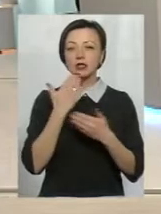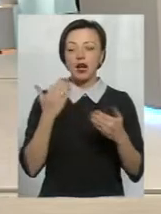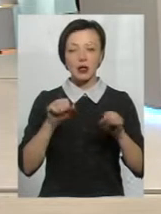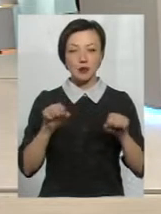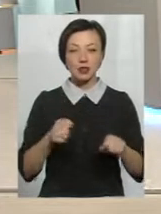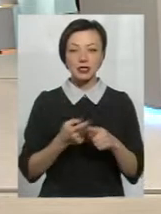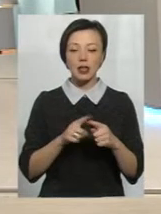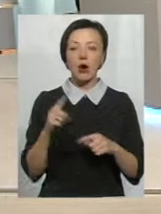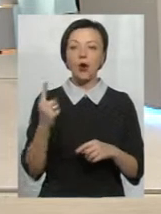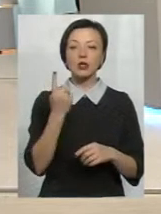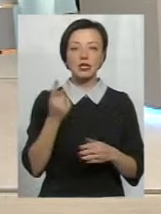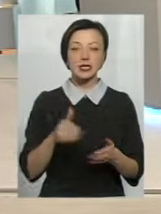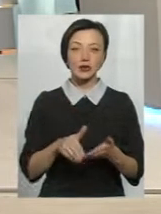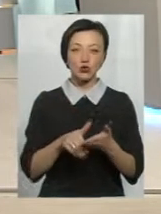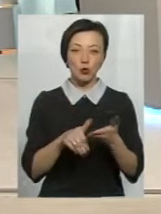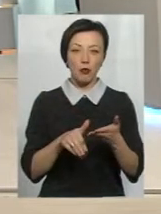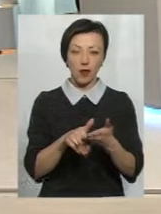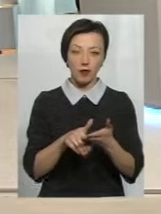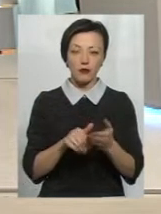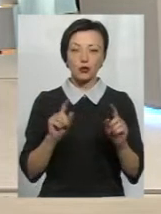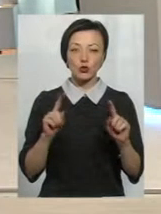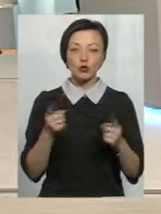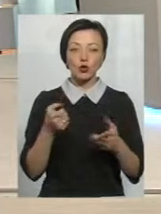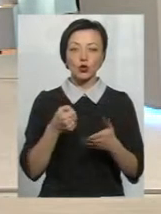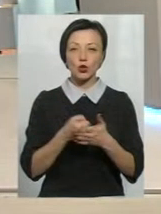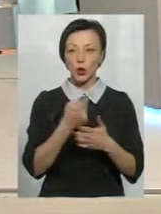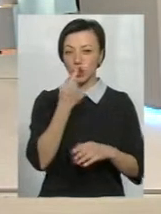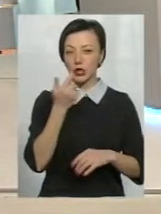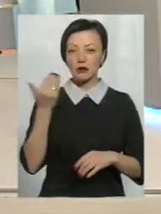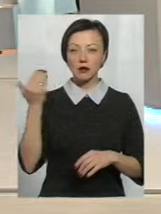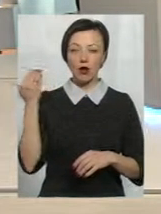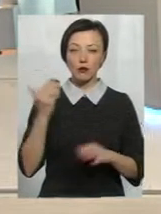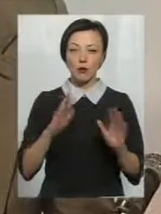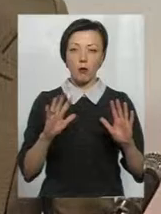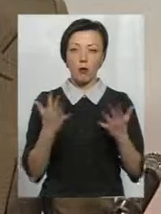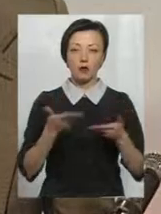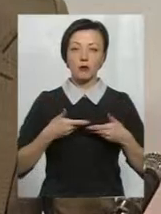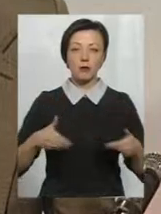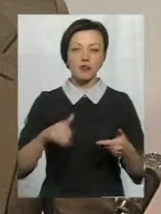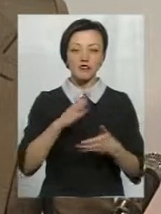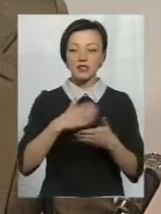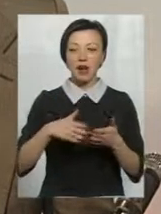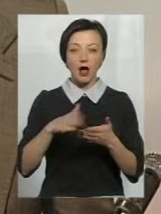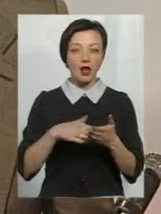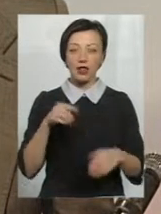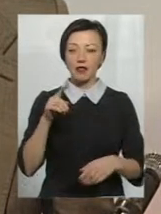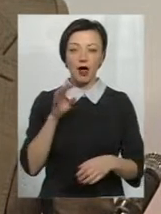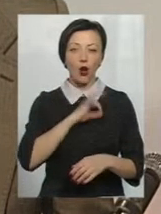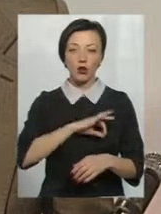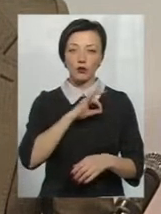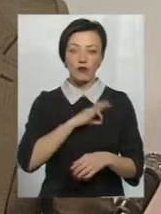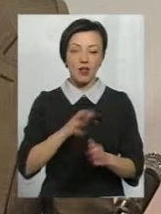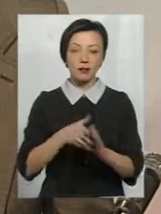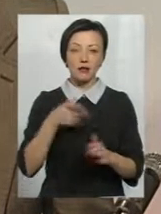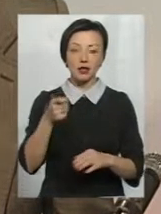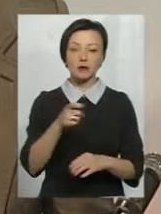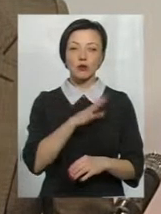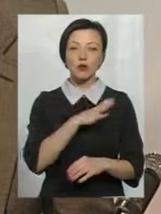із інструментів. Тому що до недавнього моменту ми взагалі не користувалися петиціями, було